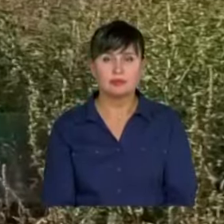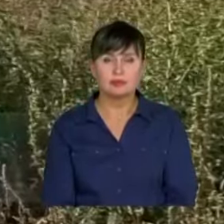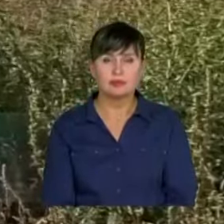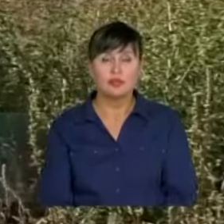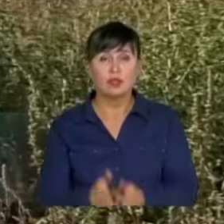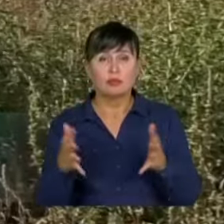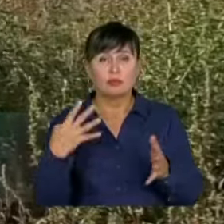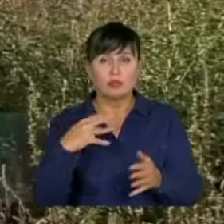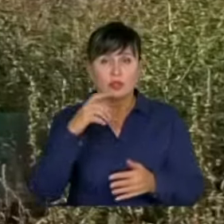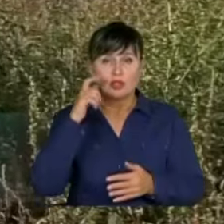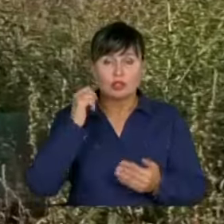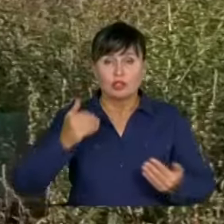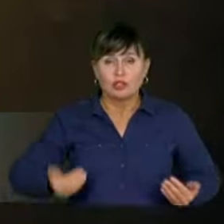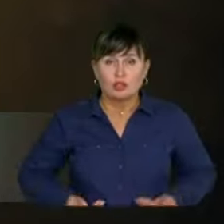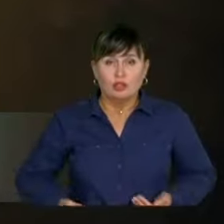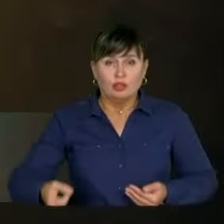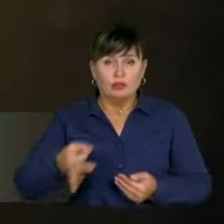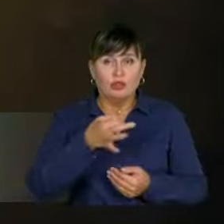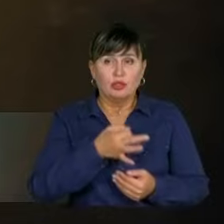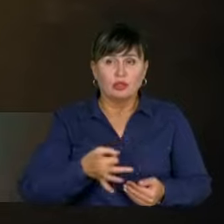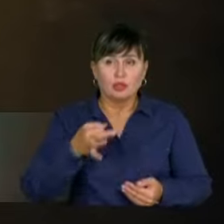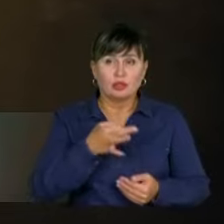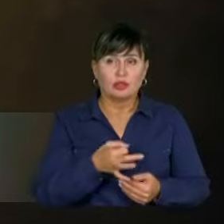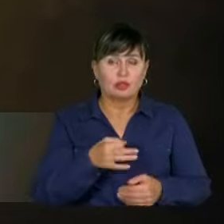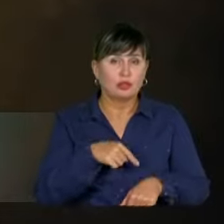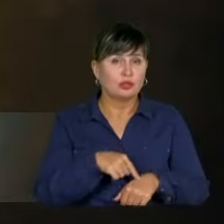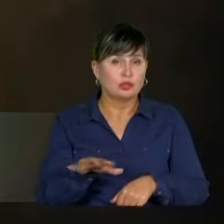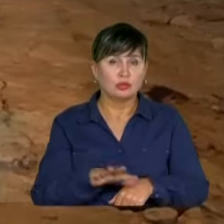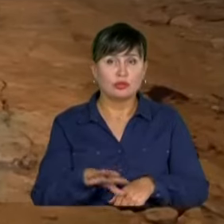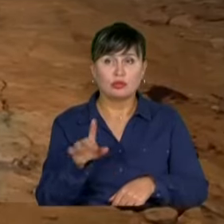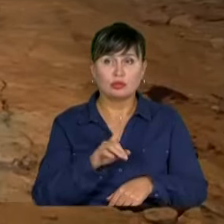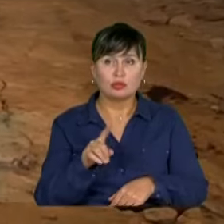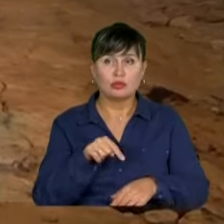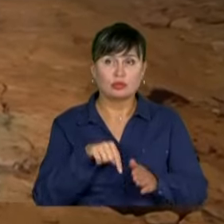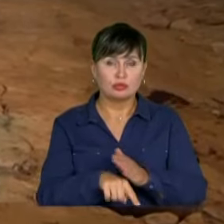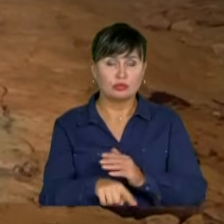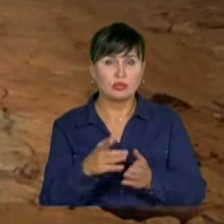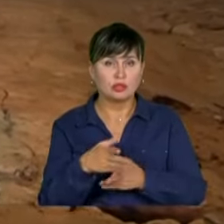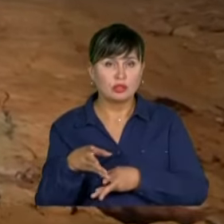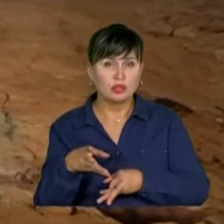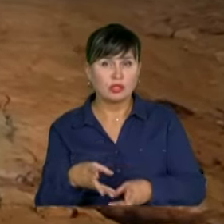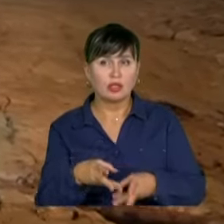Больше 40 лет жители целого микрорайона и не подозревали, что под их домами текут реки